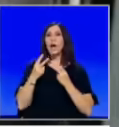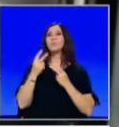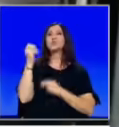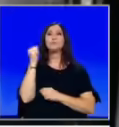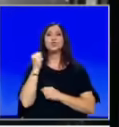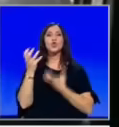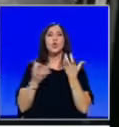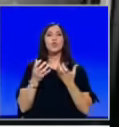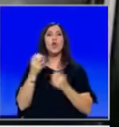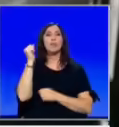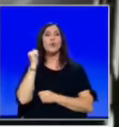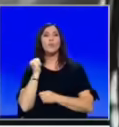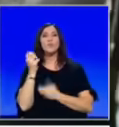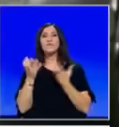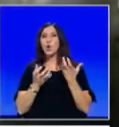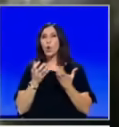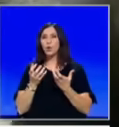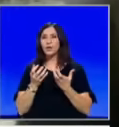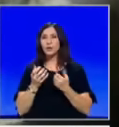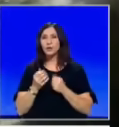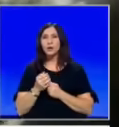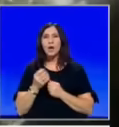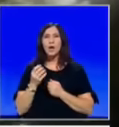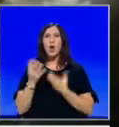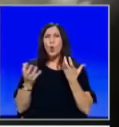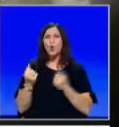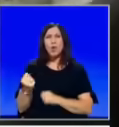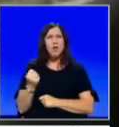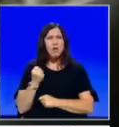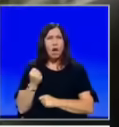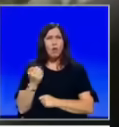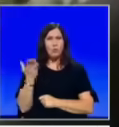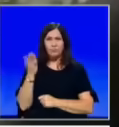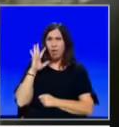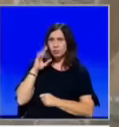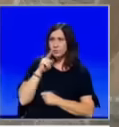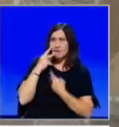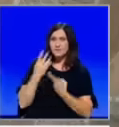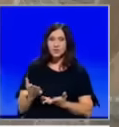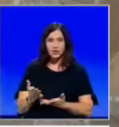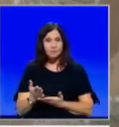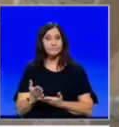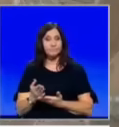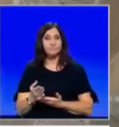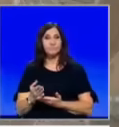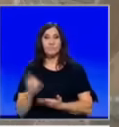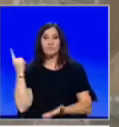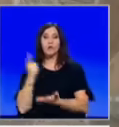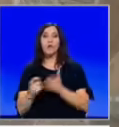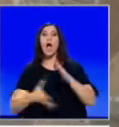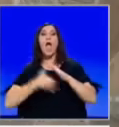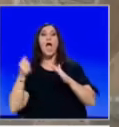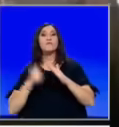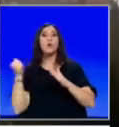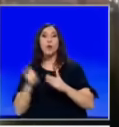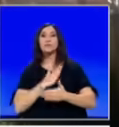гори, локомотива гори. Гори то яко. Тие луди ли са, не виждат ли? Наредиха евакуация